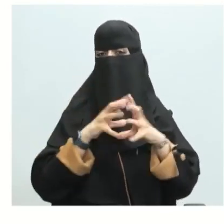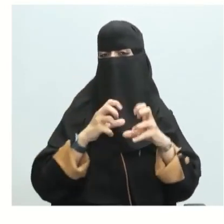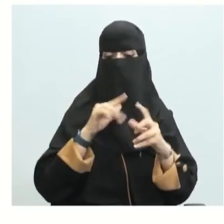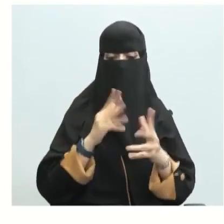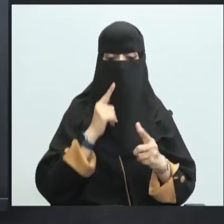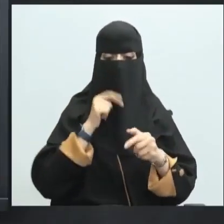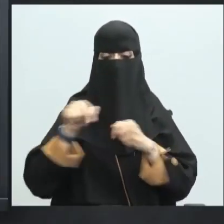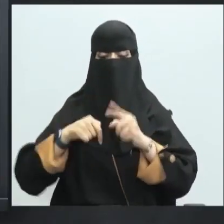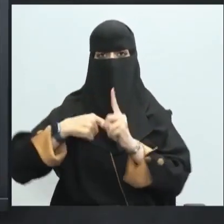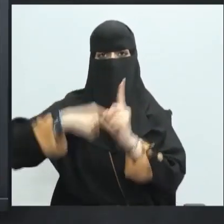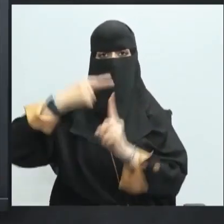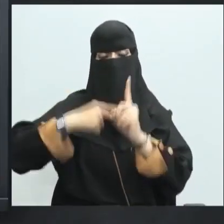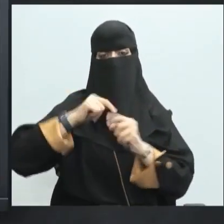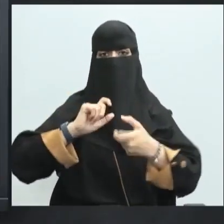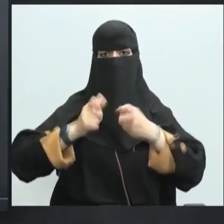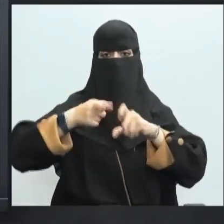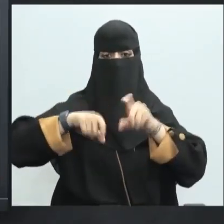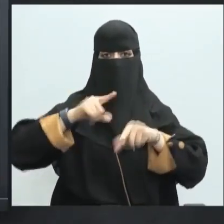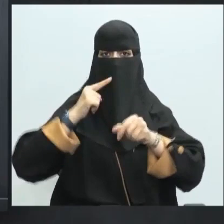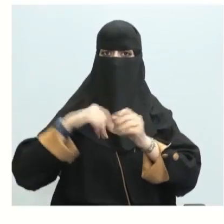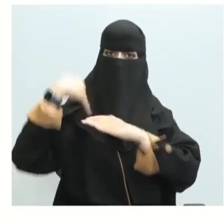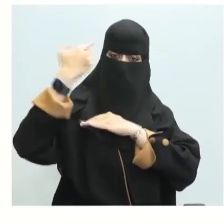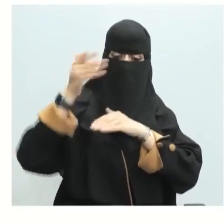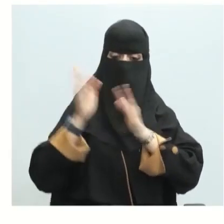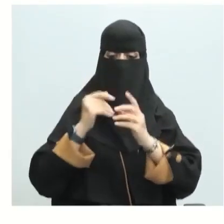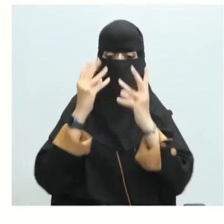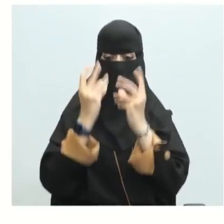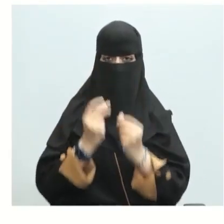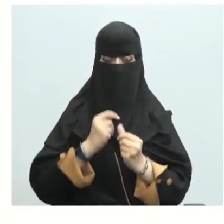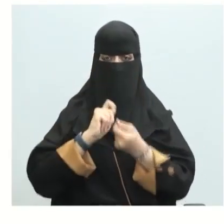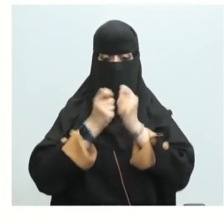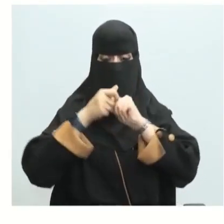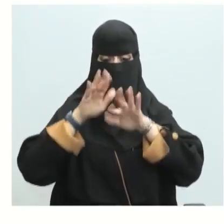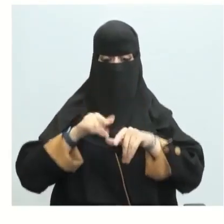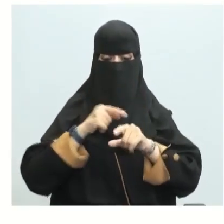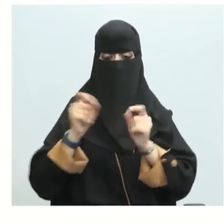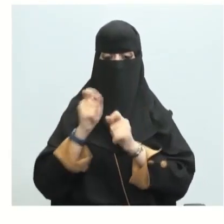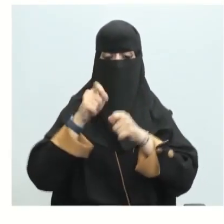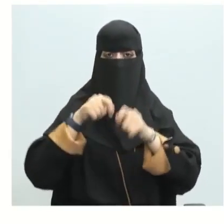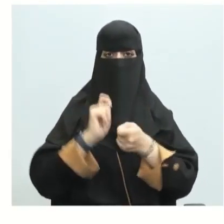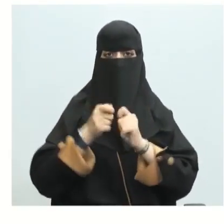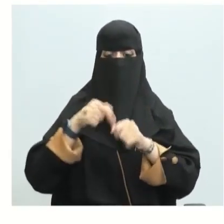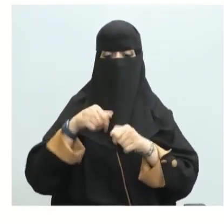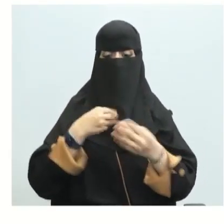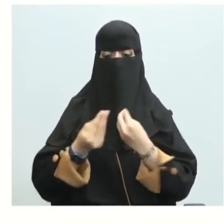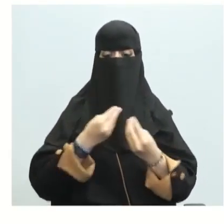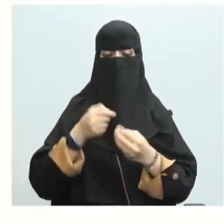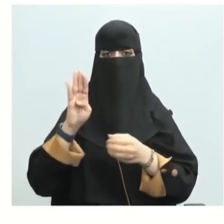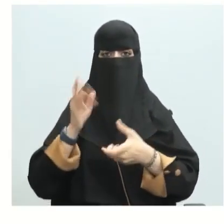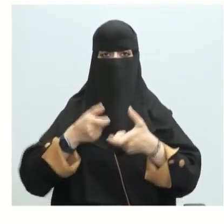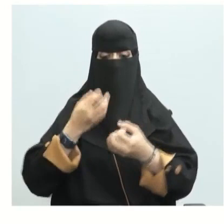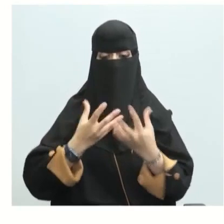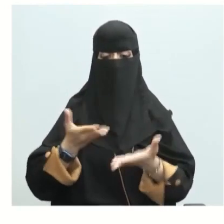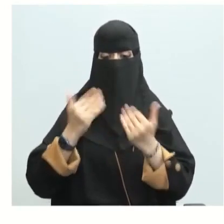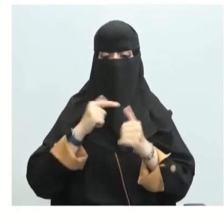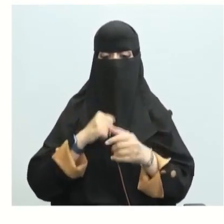القياسيه ستكون باذن الله في الحصه القادمه تحسب التغير في المحتوى الحراري الدلتا اتش نوت ار اكس ان للتفاعل مستعمل المعادلات